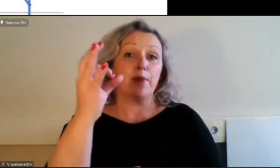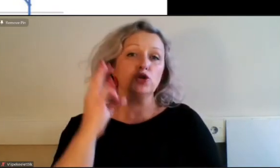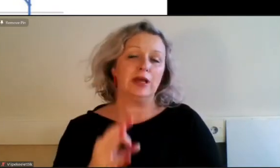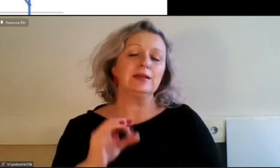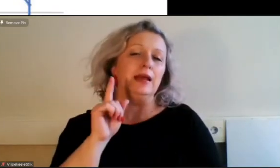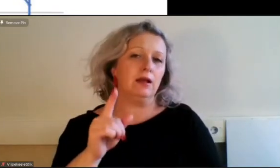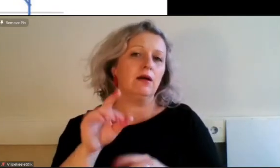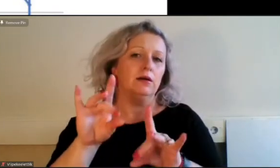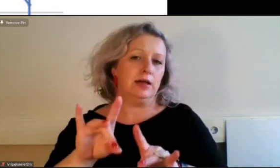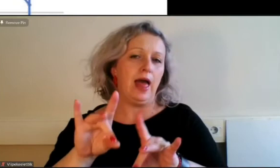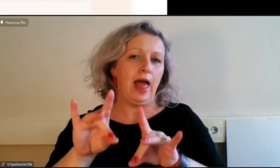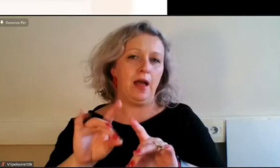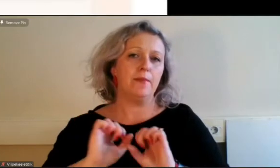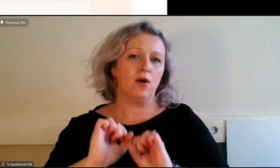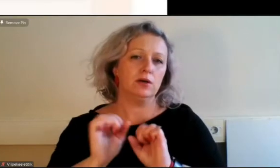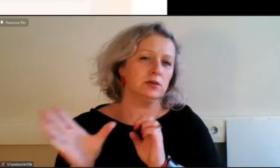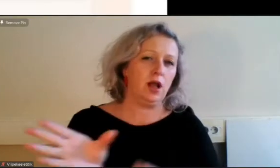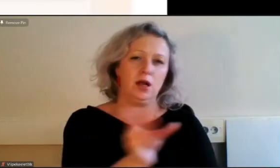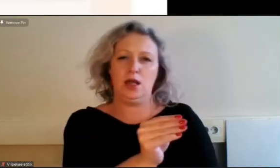tugevama kui esialgu oli.